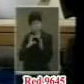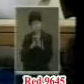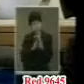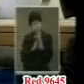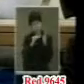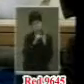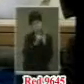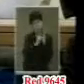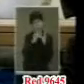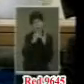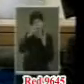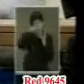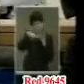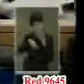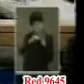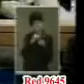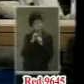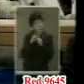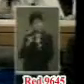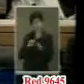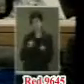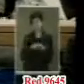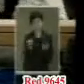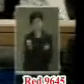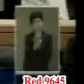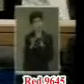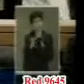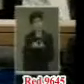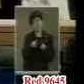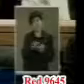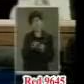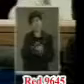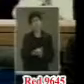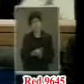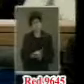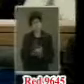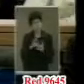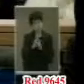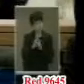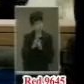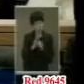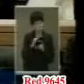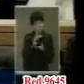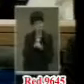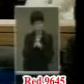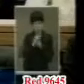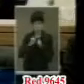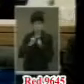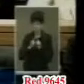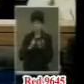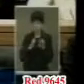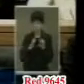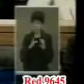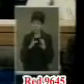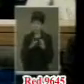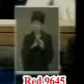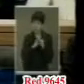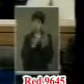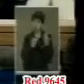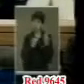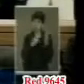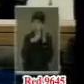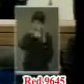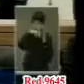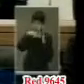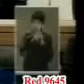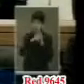ชรนั่นก็เป็นความรุนแรงหรือกรณีที่พี่น้องชาวเสริงสางคอนบุรีจังหวัดนครราชสีม